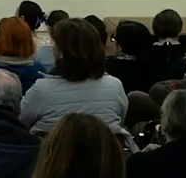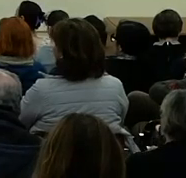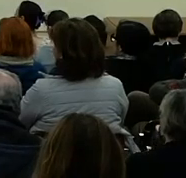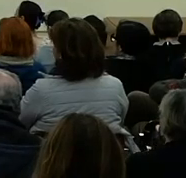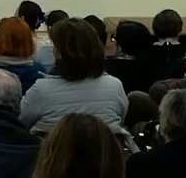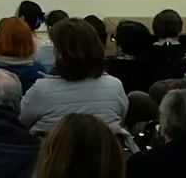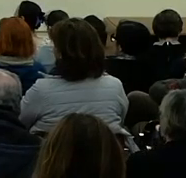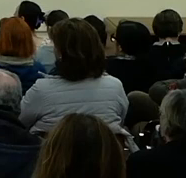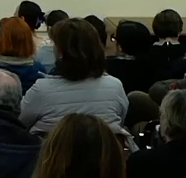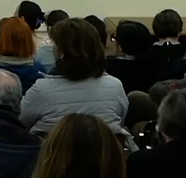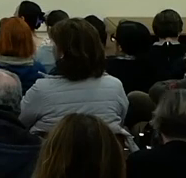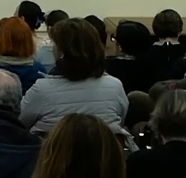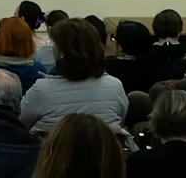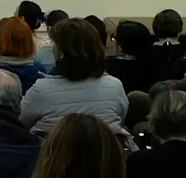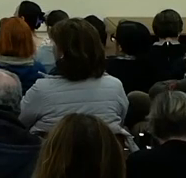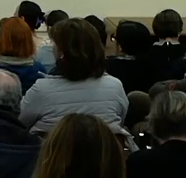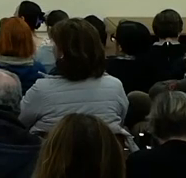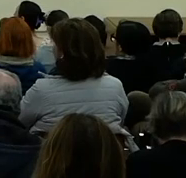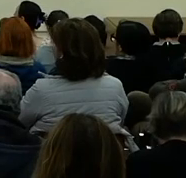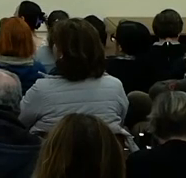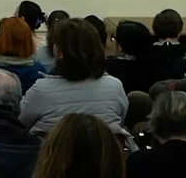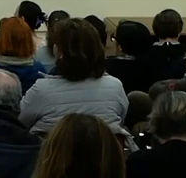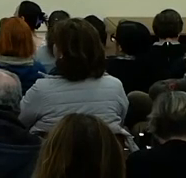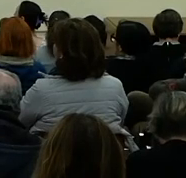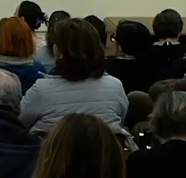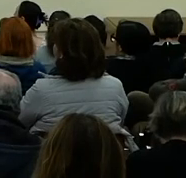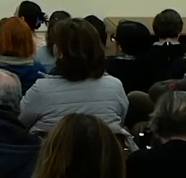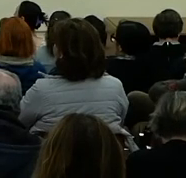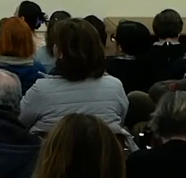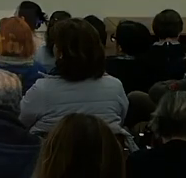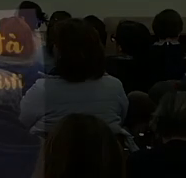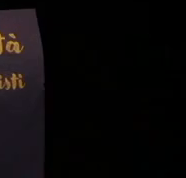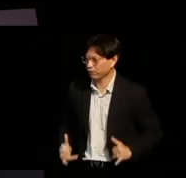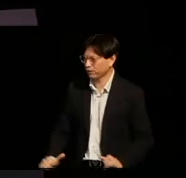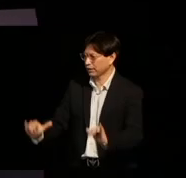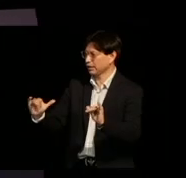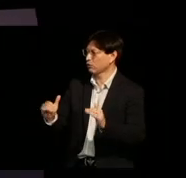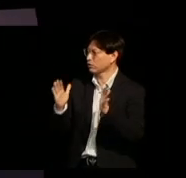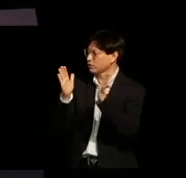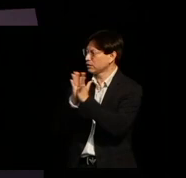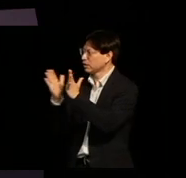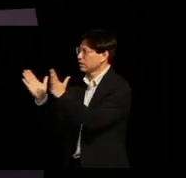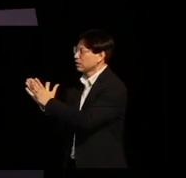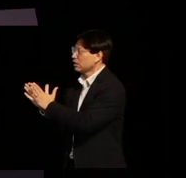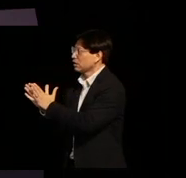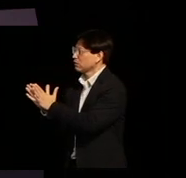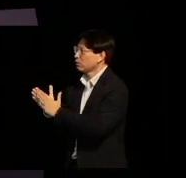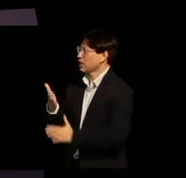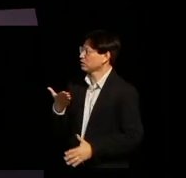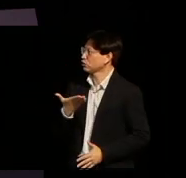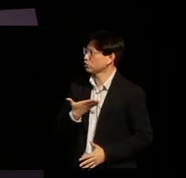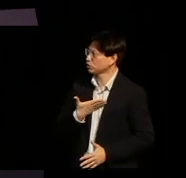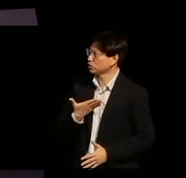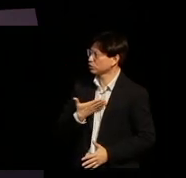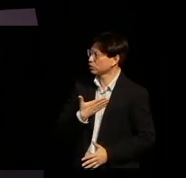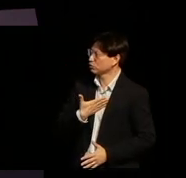dentro Allora ora la sfida grande è dire Sono qui tutti i tuoi figli Quando saremo nelle nostre parrocchie e dire come mai non ci sono Eppure Ecco